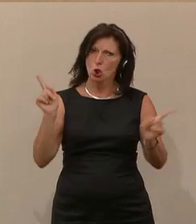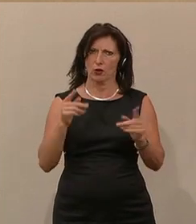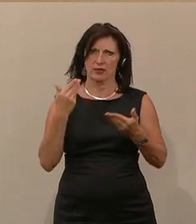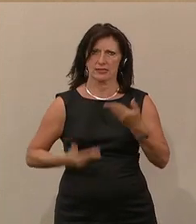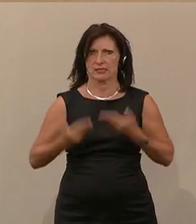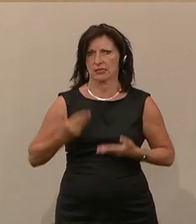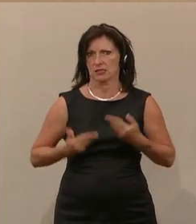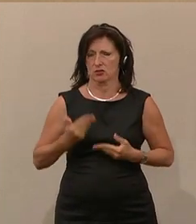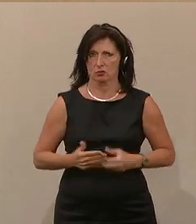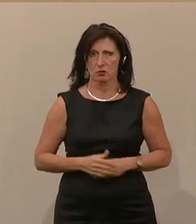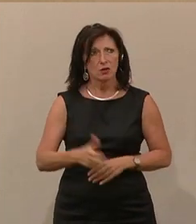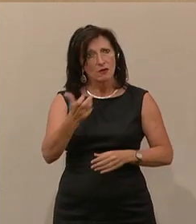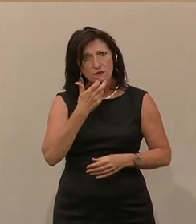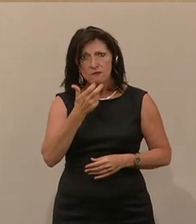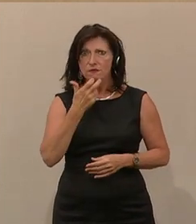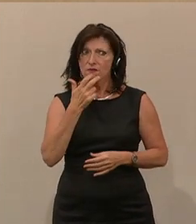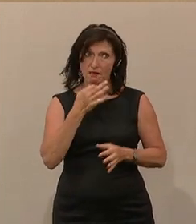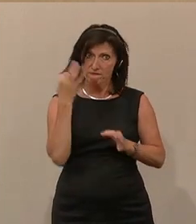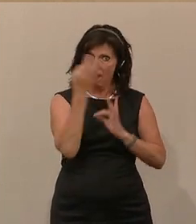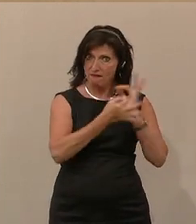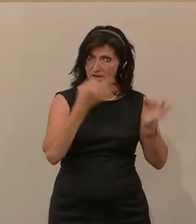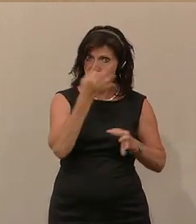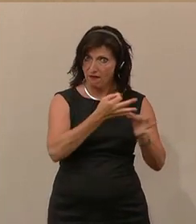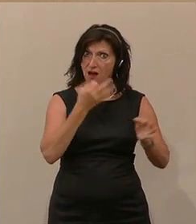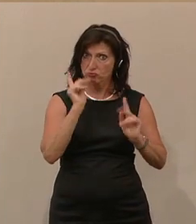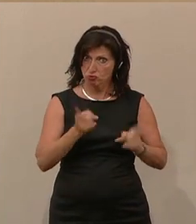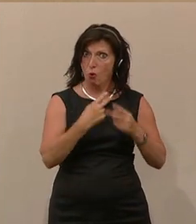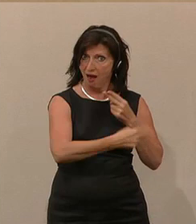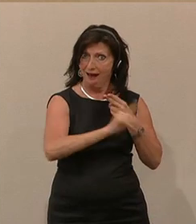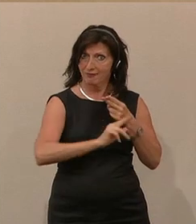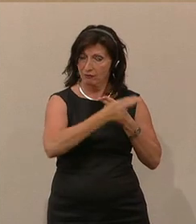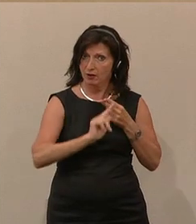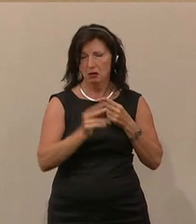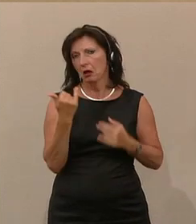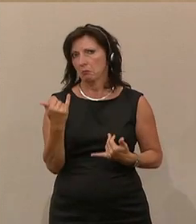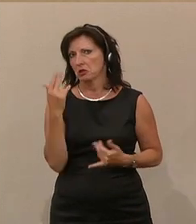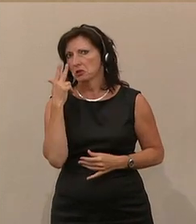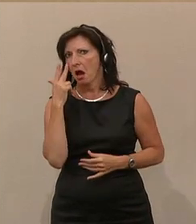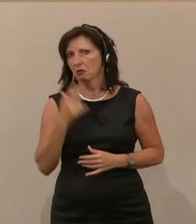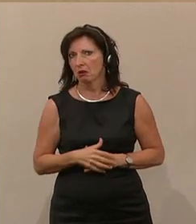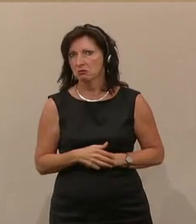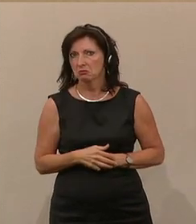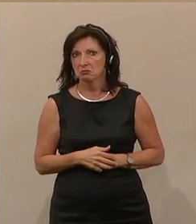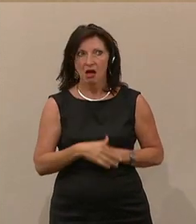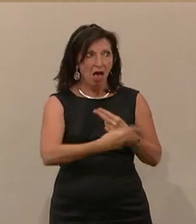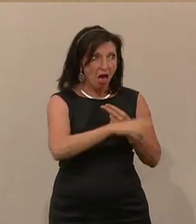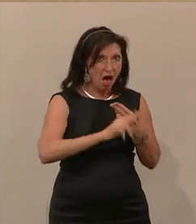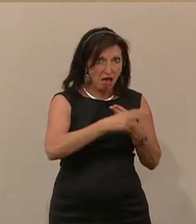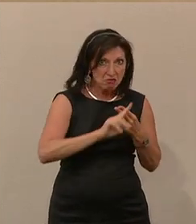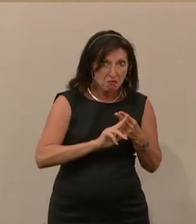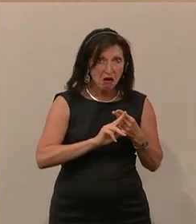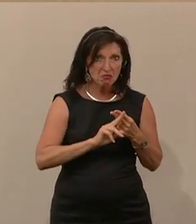einberufen um fragen beantwortet zu bekommen aber es scheint so dass sich mehr fragen auftun als wir